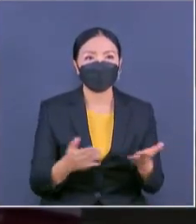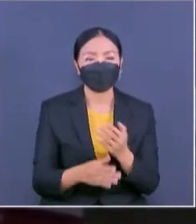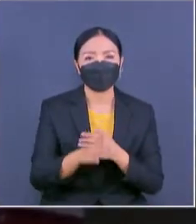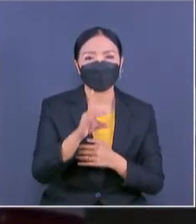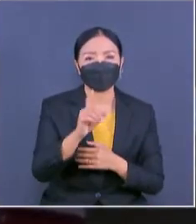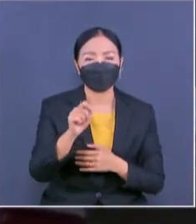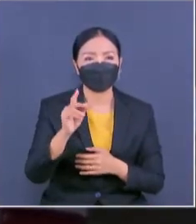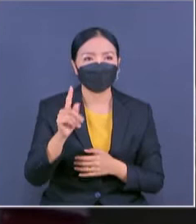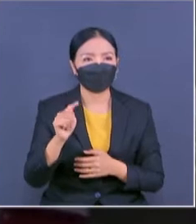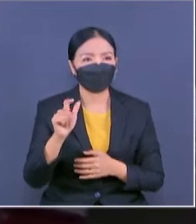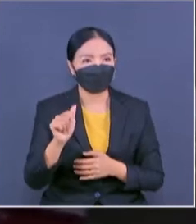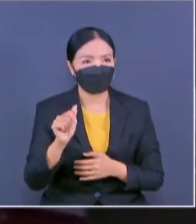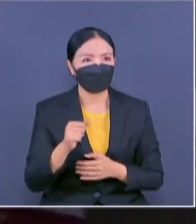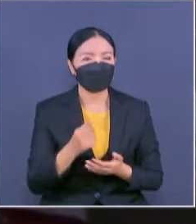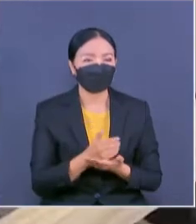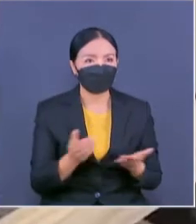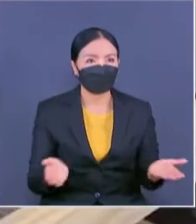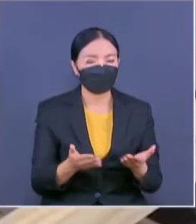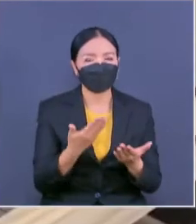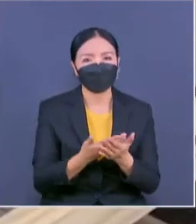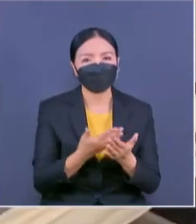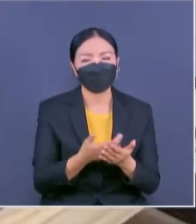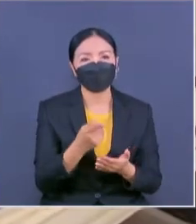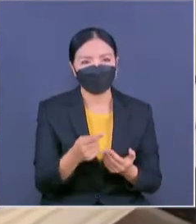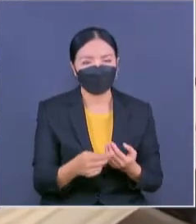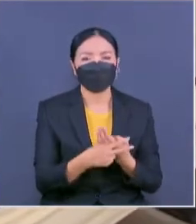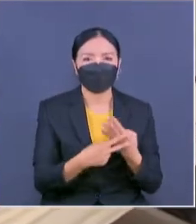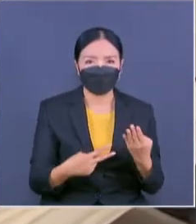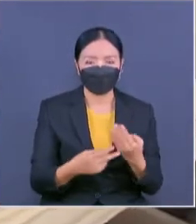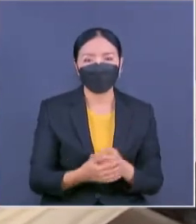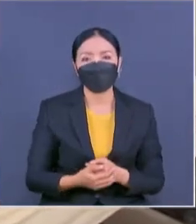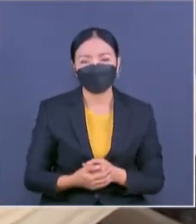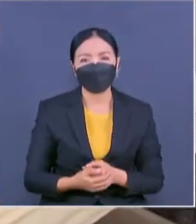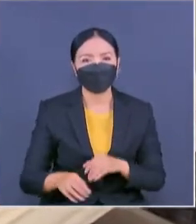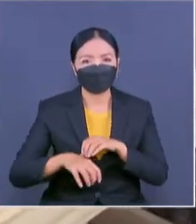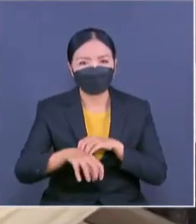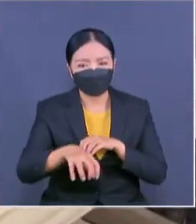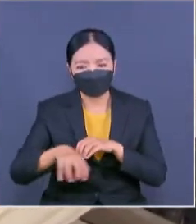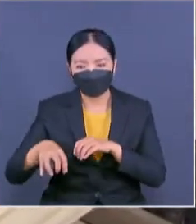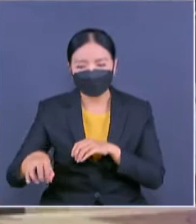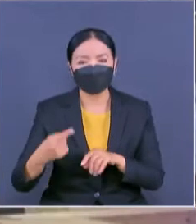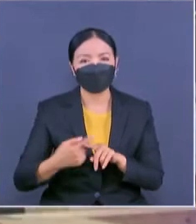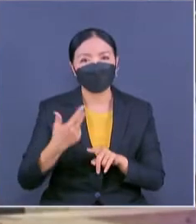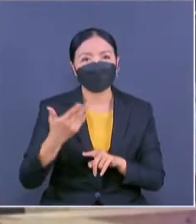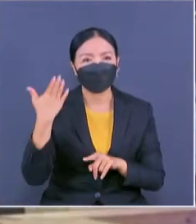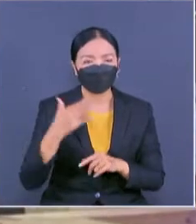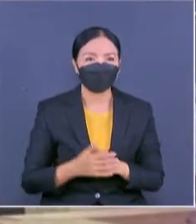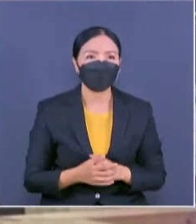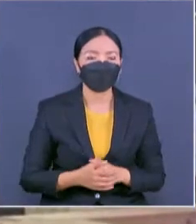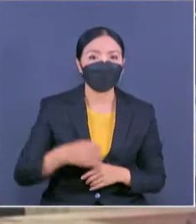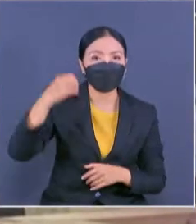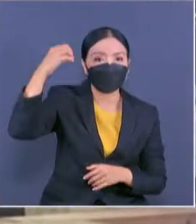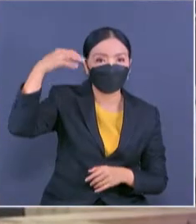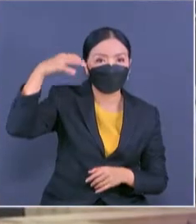ส่วนรัฐเคนทักกี้เองก็เสนอกฎหมายที่คล้ายคลึงกันเมื่อเดือนมีนาคมปีที่แล้วสำหรับต้นทุนค่า